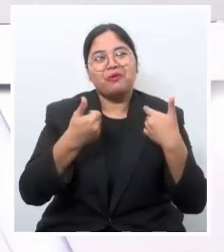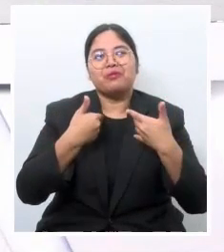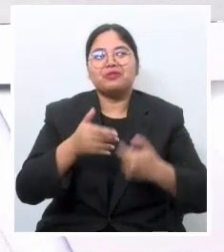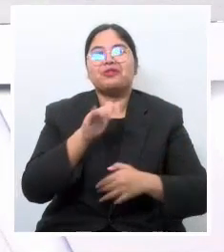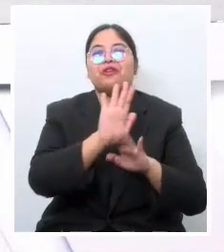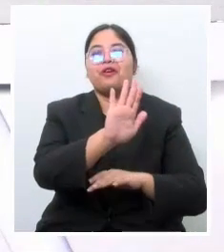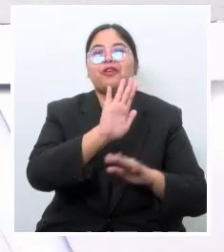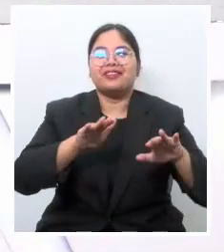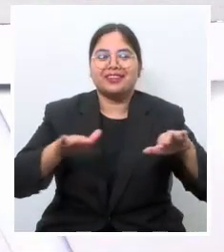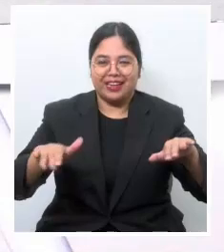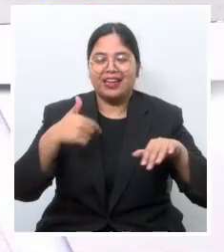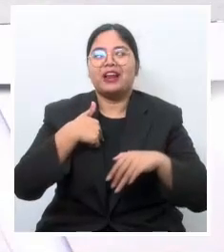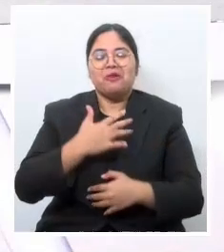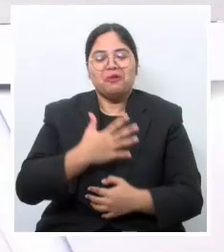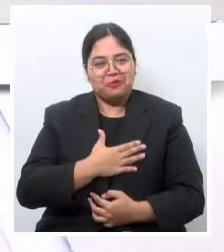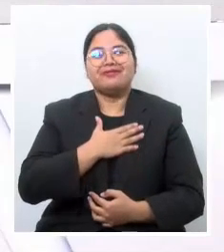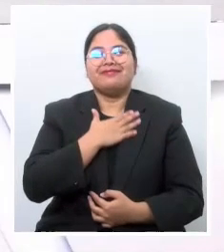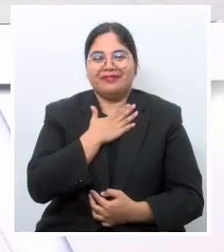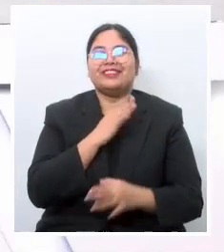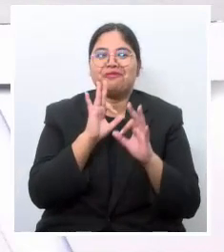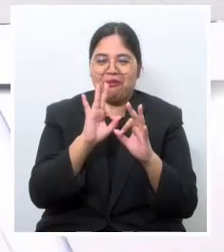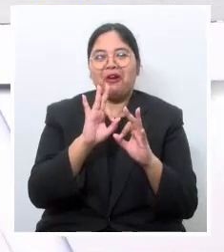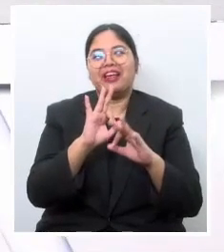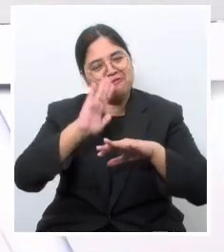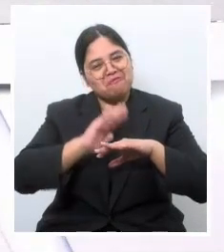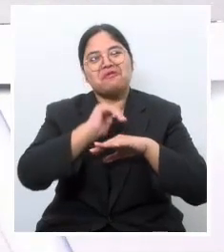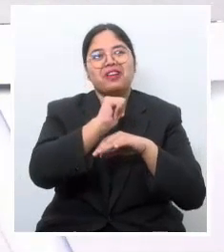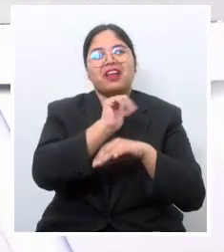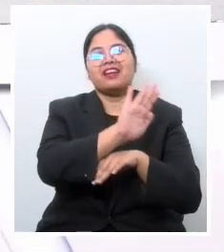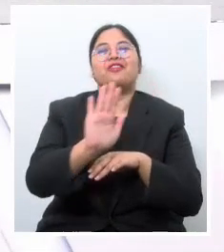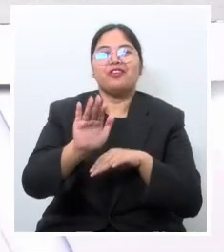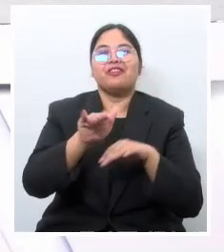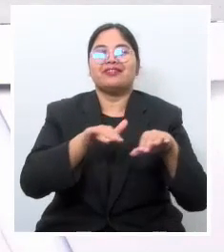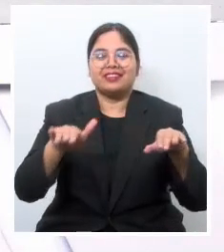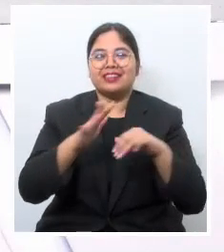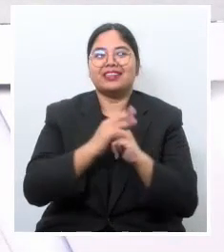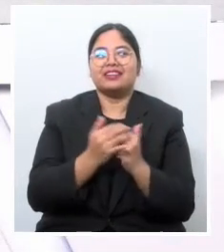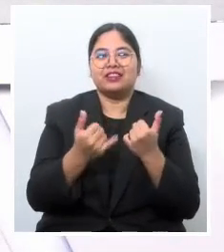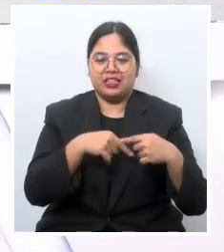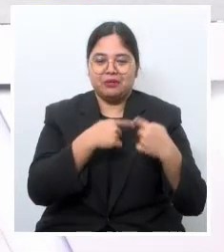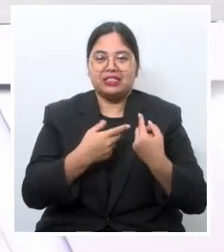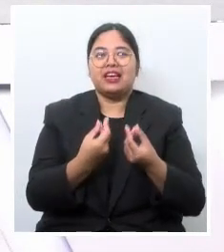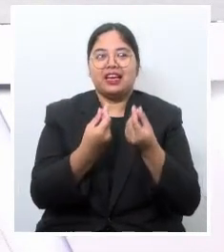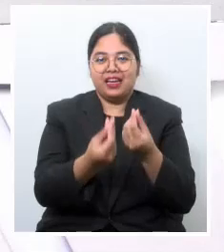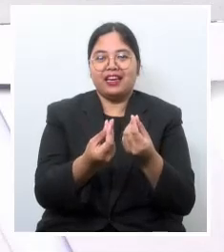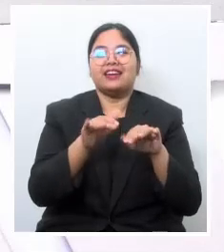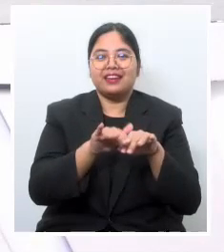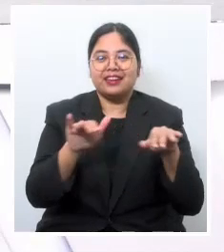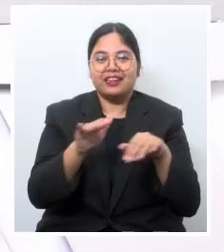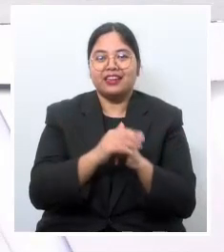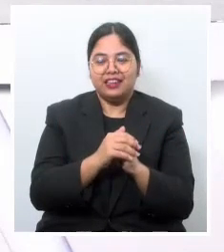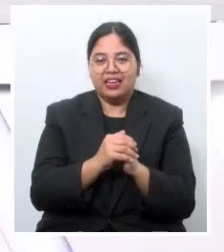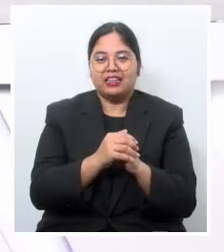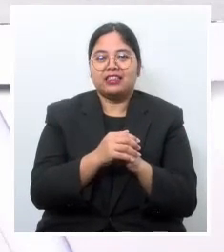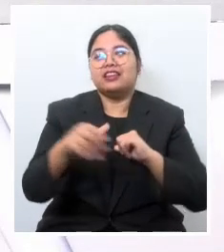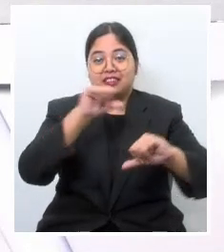สำคัญพวกเราก็ปราบปลื้มใจแล้วก็ภาคภูมิใจในความสามารถของน้องๆด้วยเพราะฉะนั้นนะคะไปเป็นกำลังใจให้น้องๆกับการแสดงโขนเรื่องรามเกียน